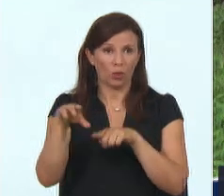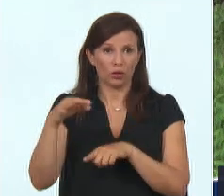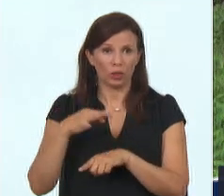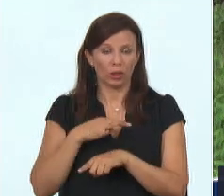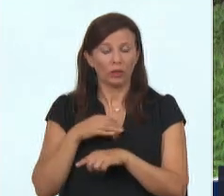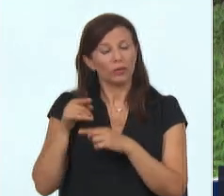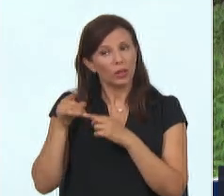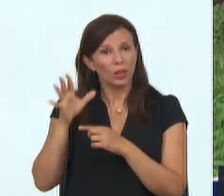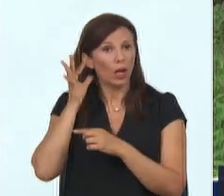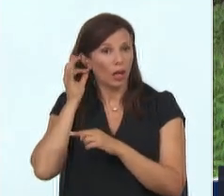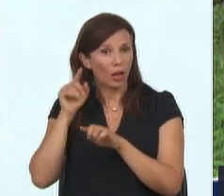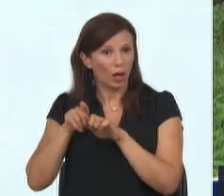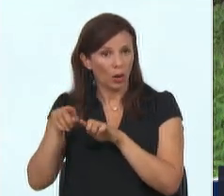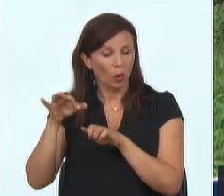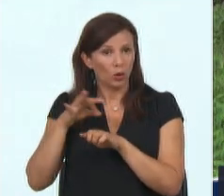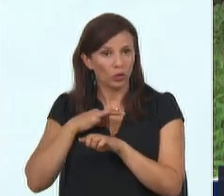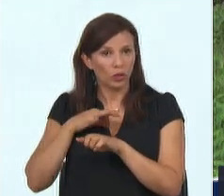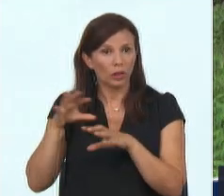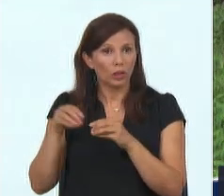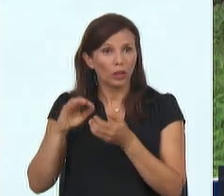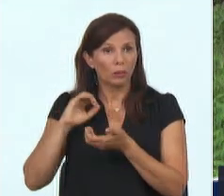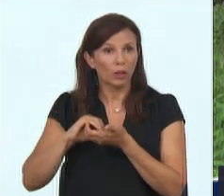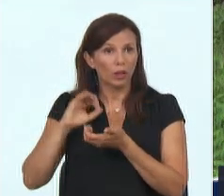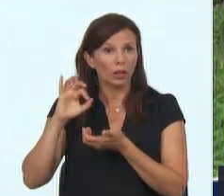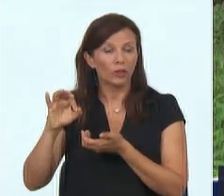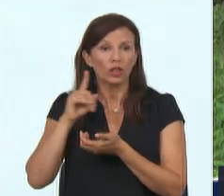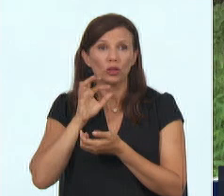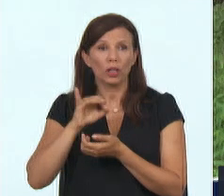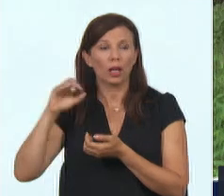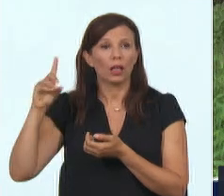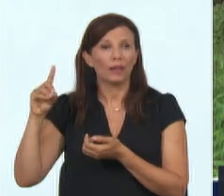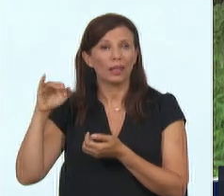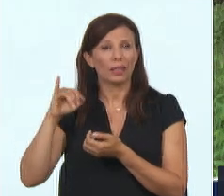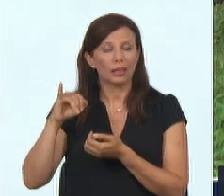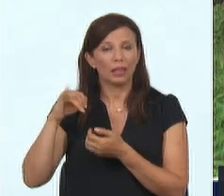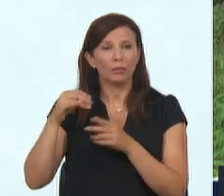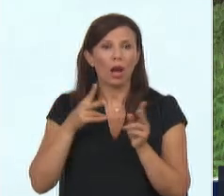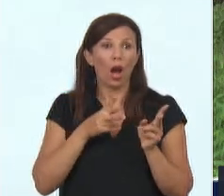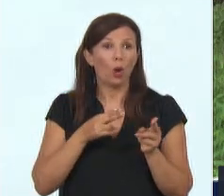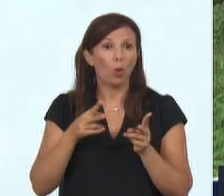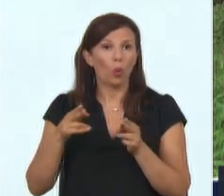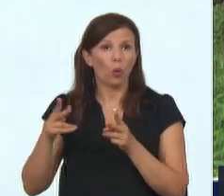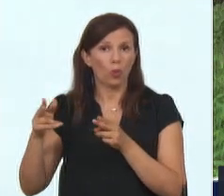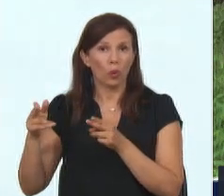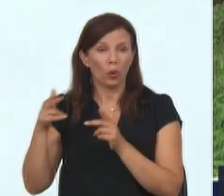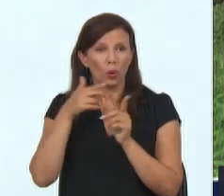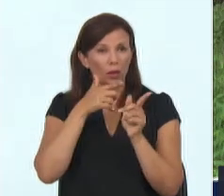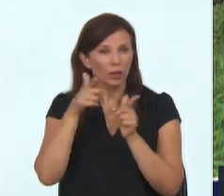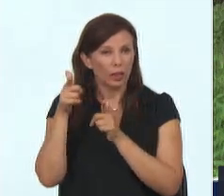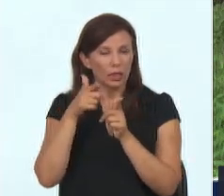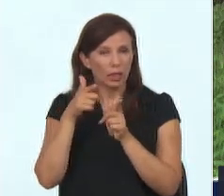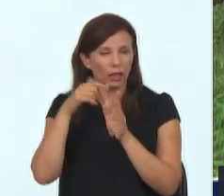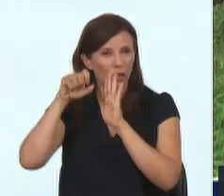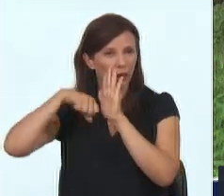והיא אל מול חברה של דנה ישראלי ערכו את הסרטון הזה,